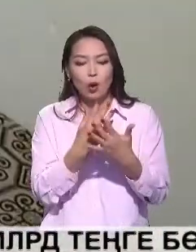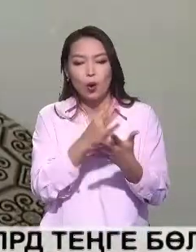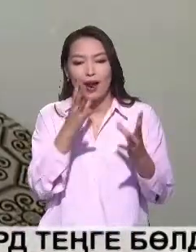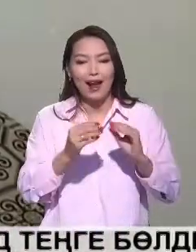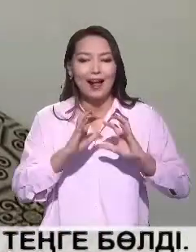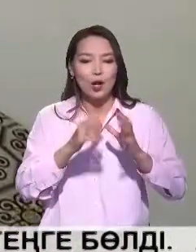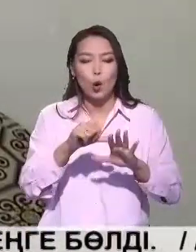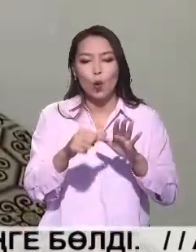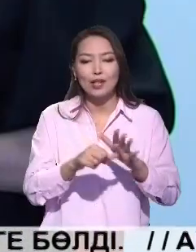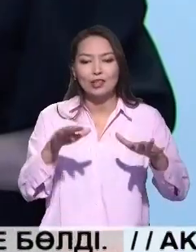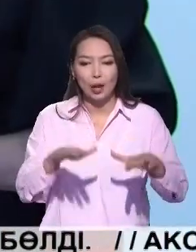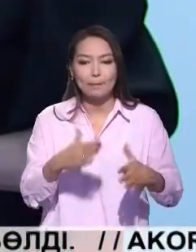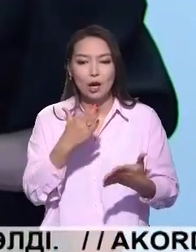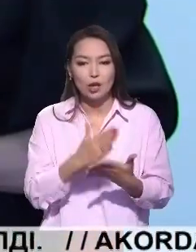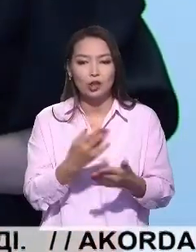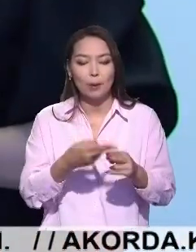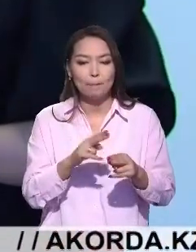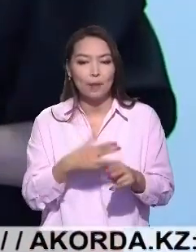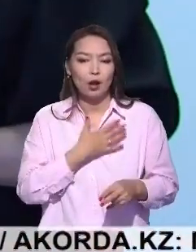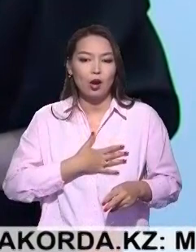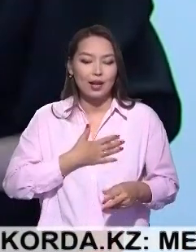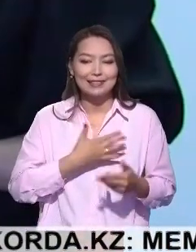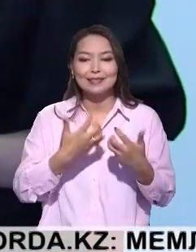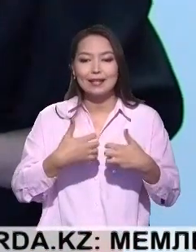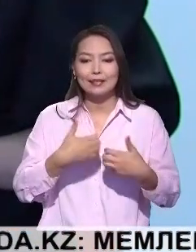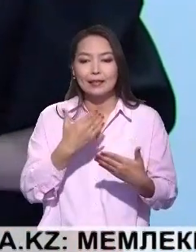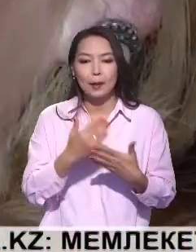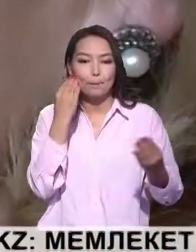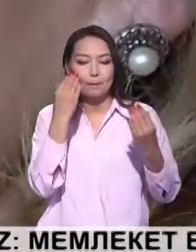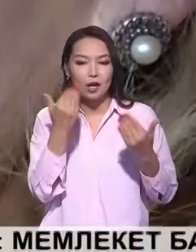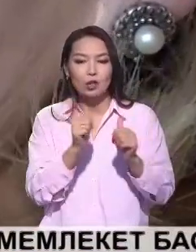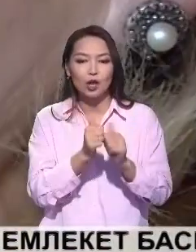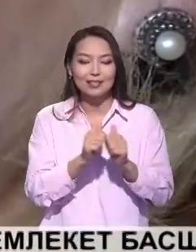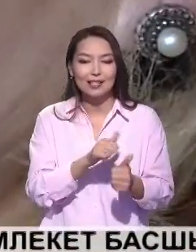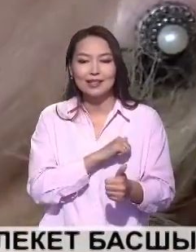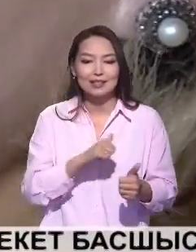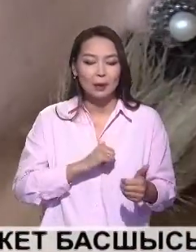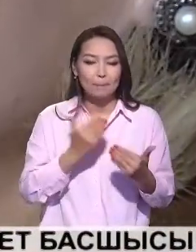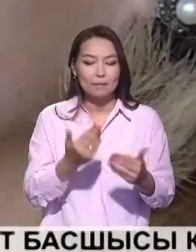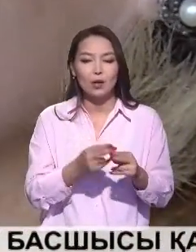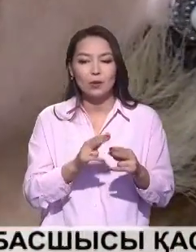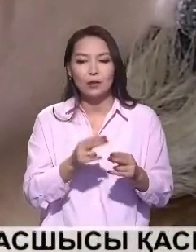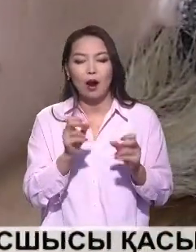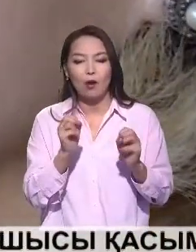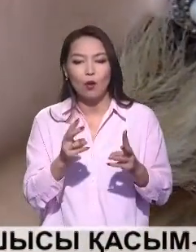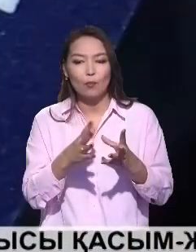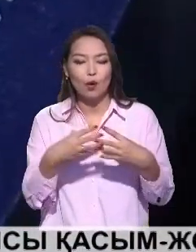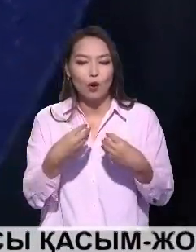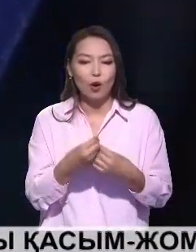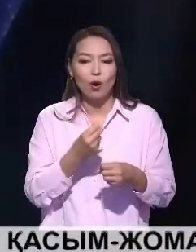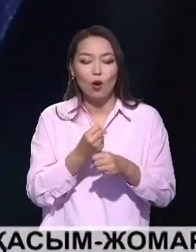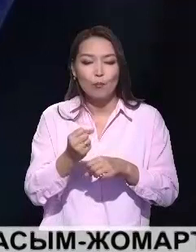әлемде 16-шы орында тұр. Бұл алаңдатарлық статистика. Сарапшылар ажырасудың ең қауіпті кезеңі ретінде отбасы құрғаннан